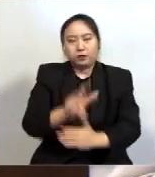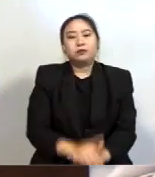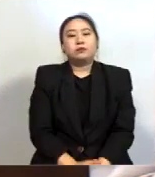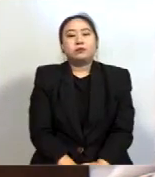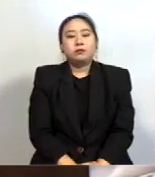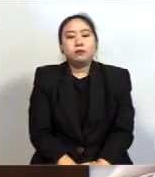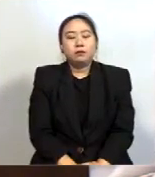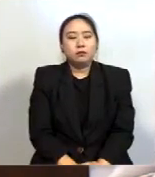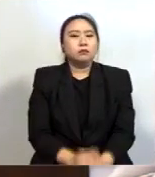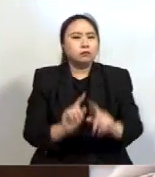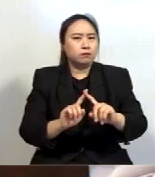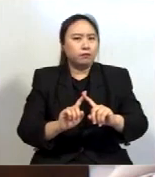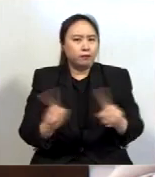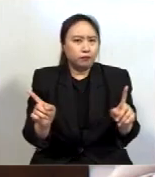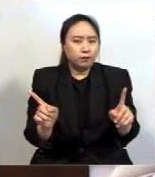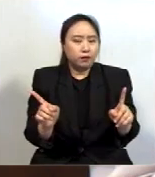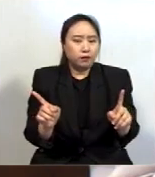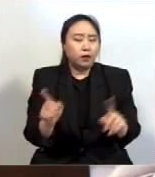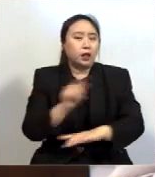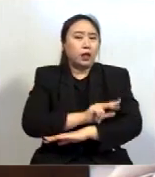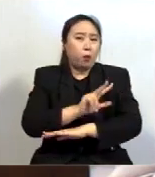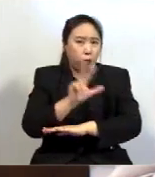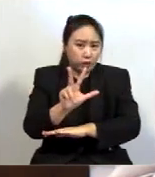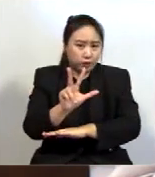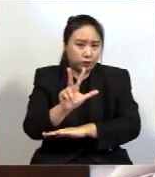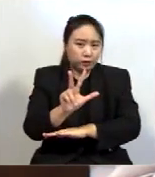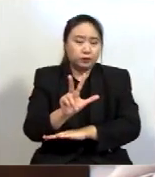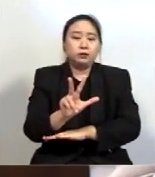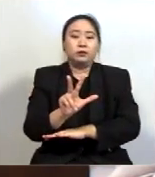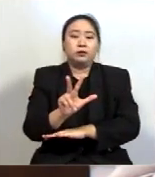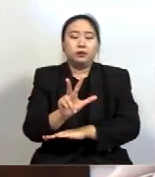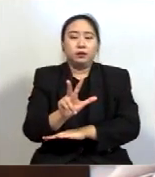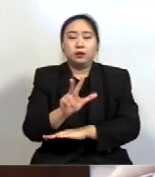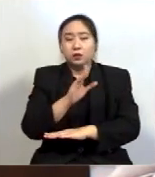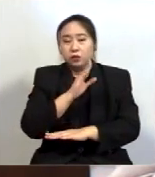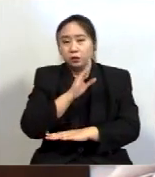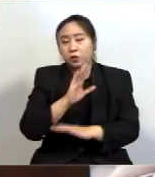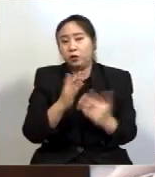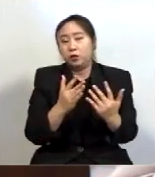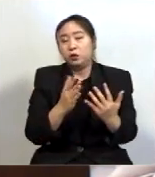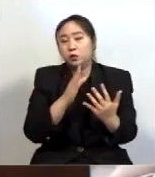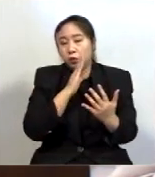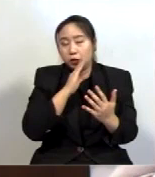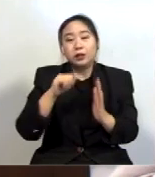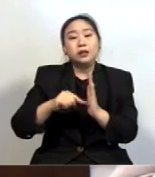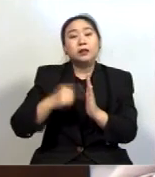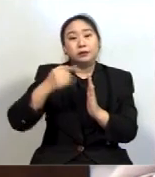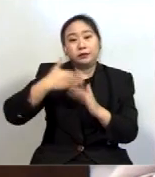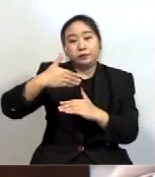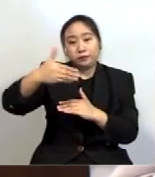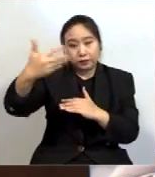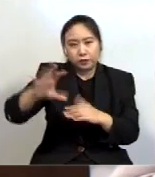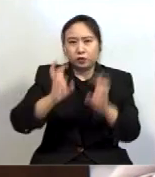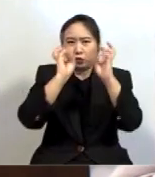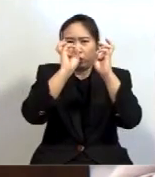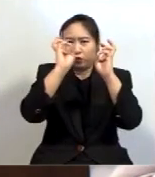จะไม่ใช่ว่าเราจะไม่อนุญาตถ้าเกิดสถานการณ์ดีขึ้นเพราะว่าอย่างที่ผมได้เรียนไปตั้งแต่ต้นว่าเรื่องฝุ่นนี่ไม่